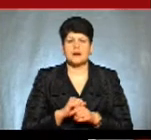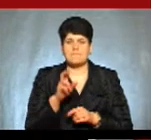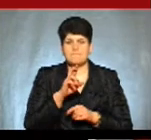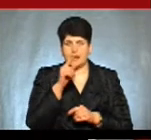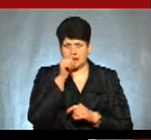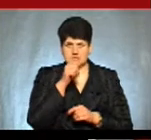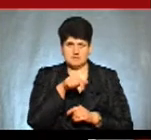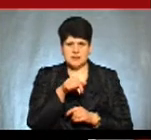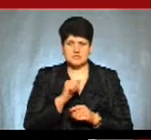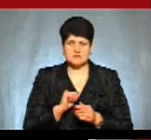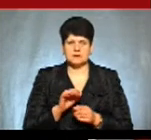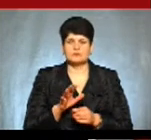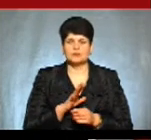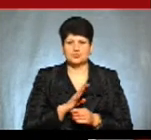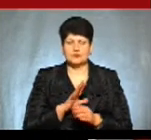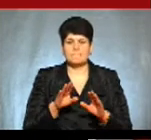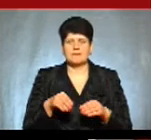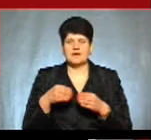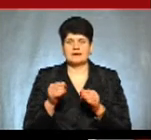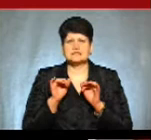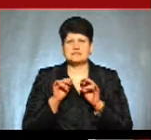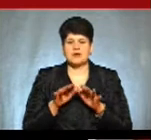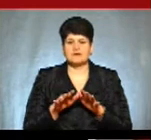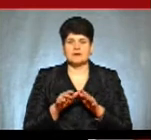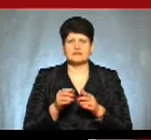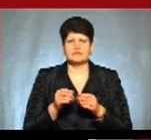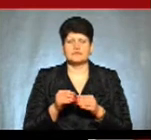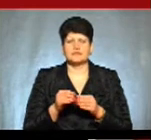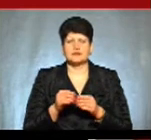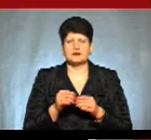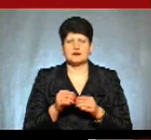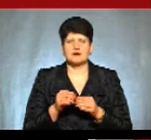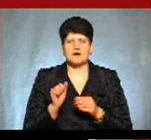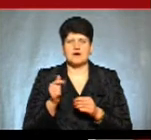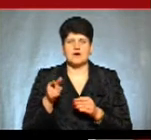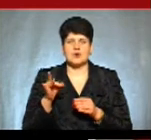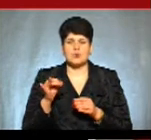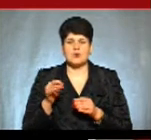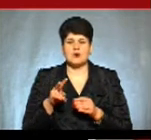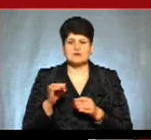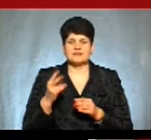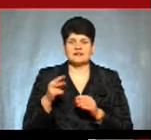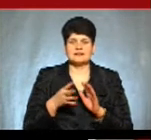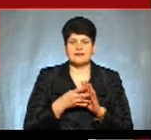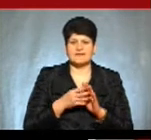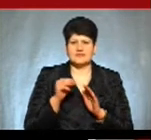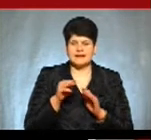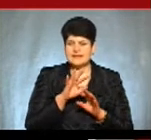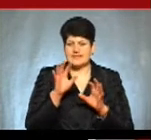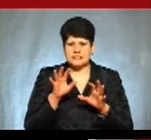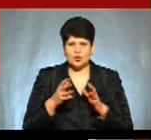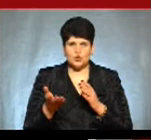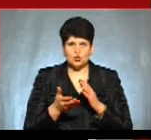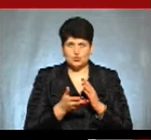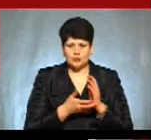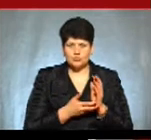березні місяці були передані справи для пред'явлення по зборі агролісу 29 тисяч, незаконної порубки